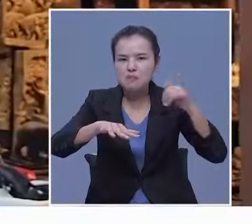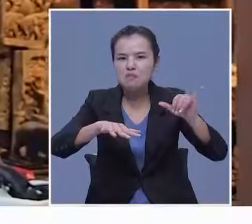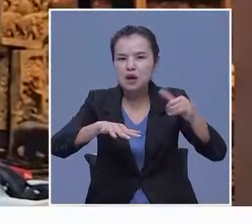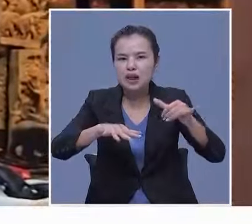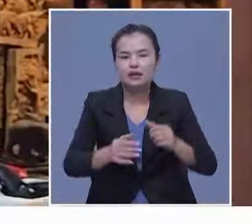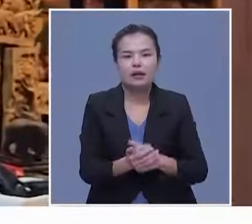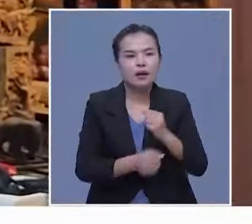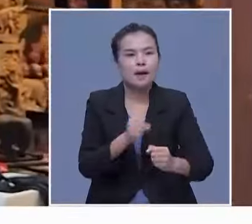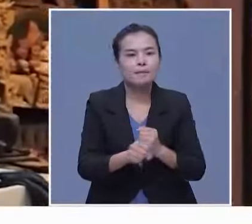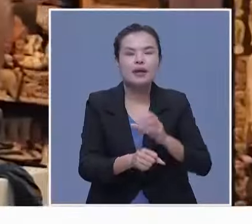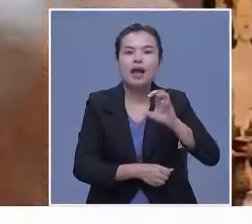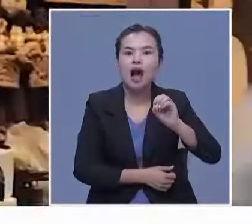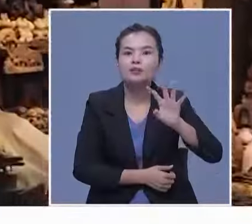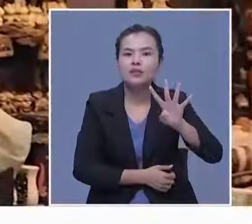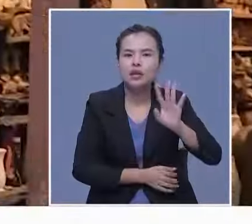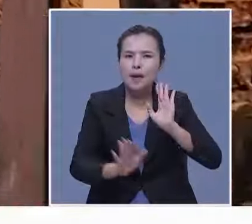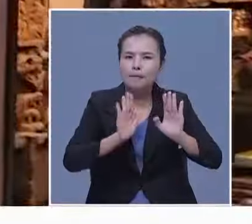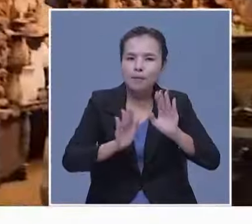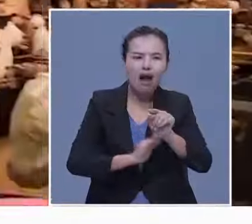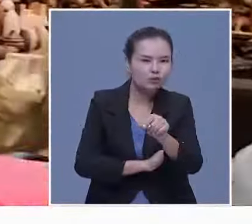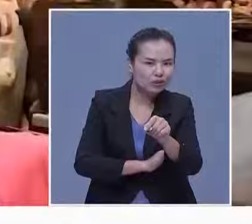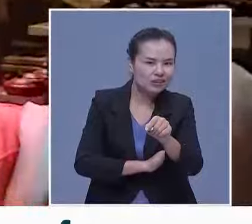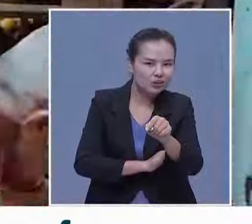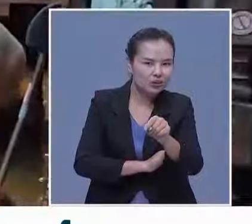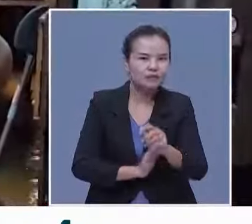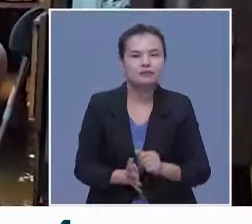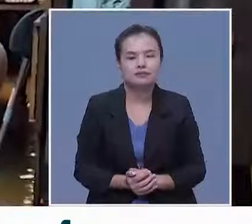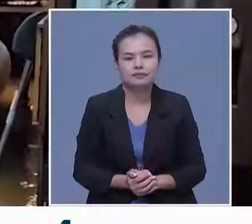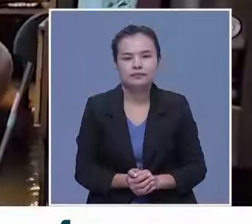ถ้าปี 54ปี 48มันห